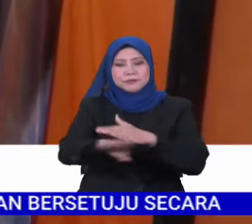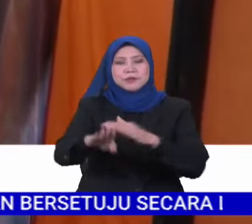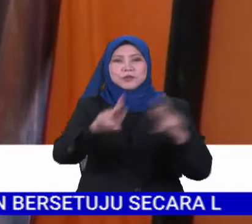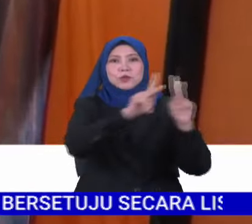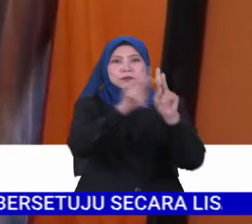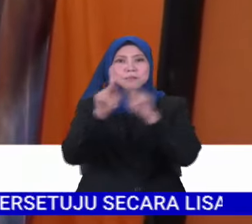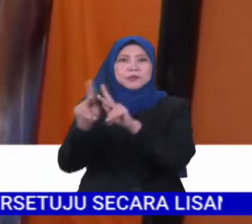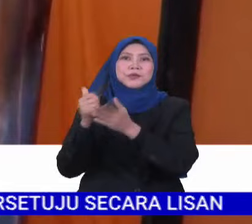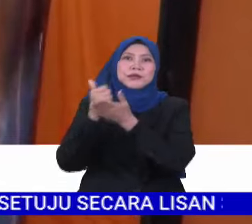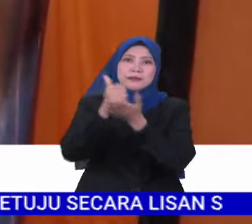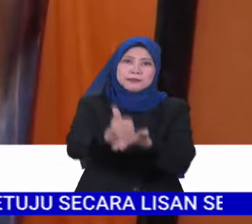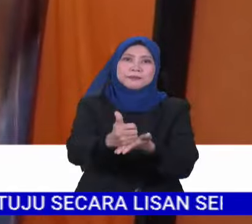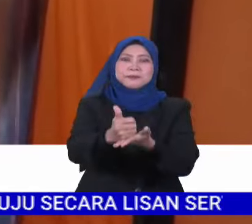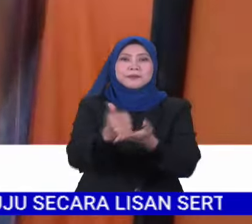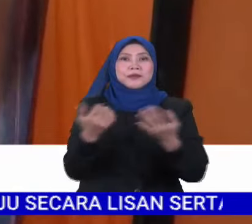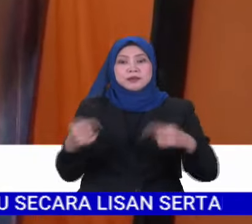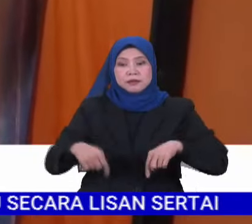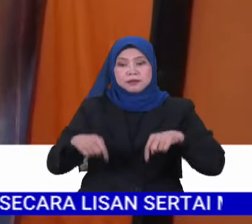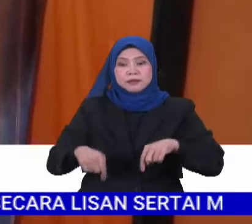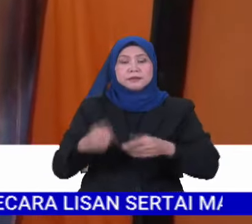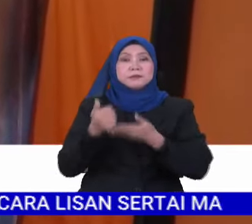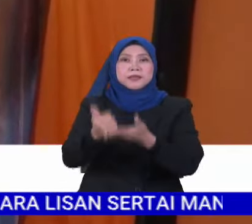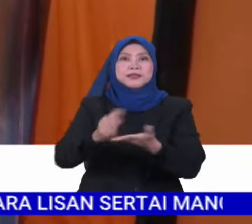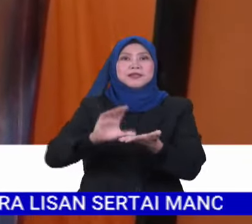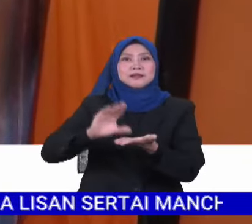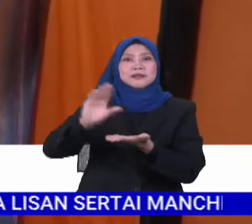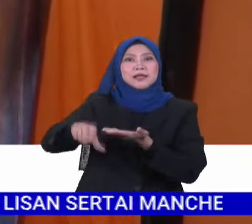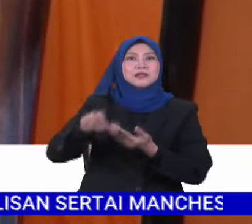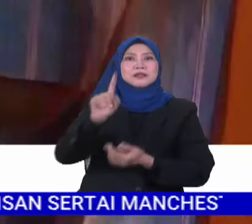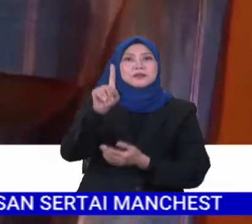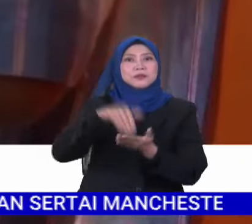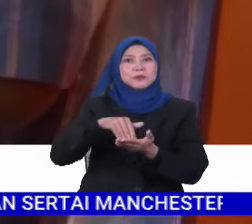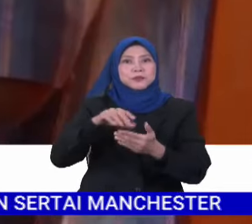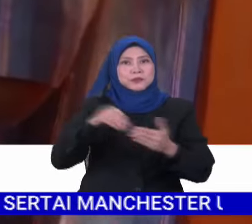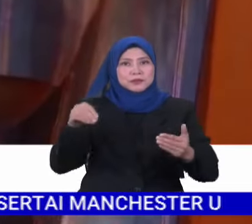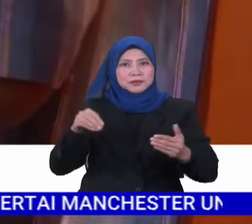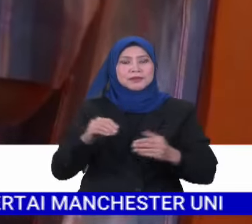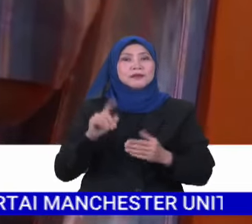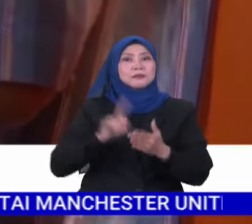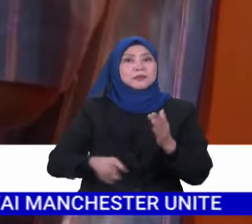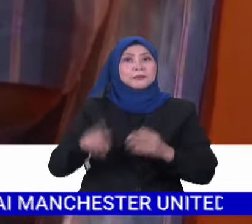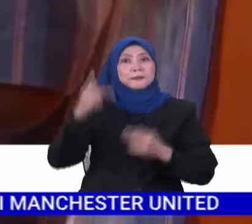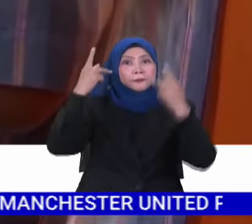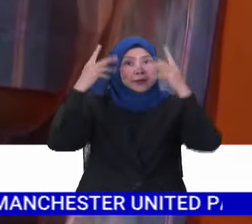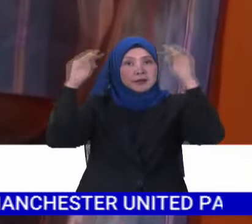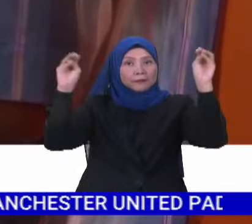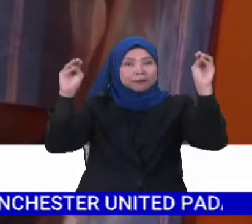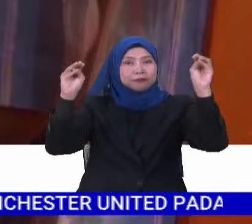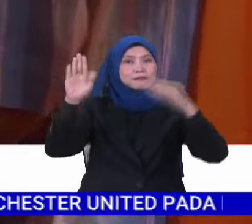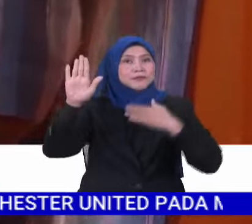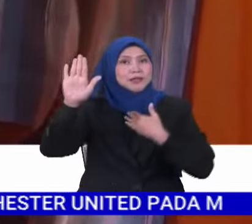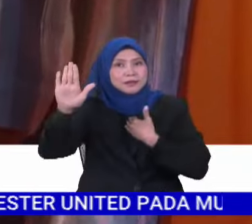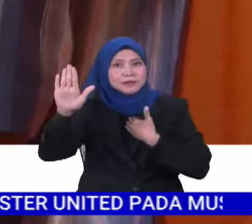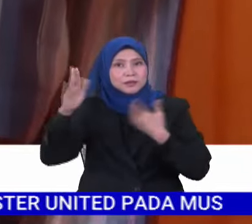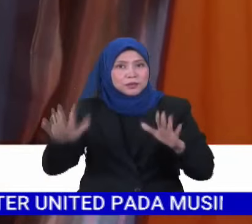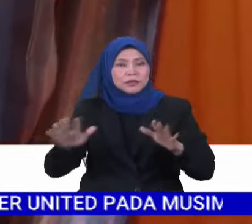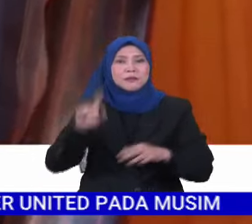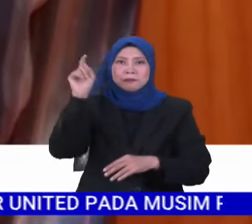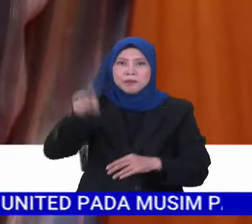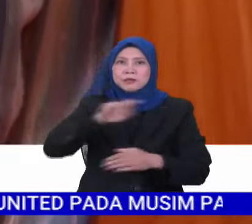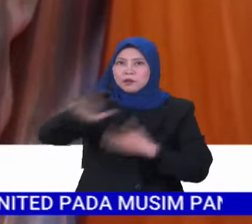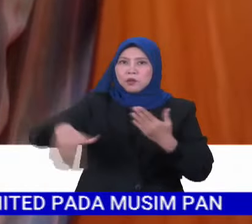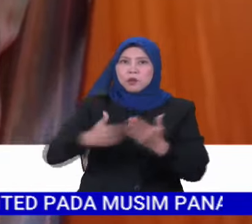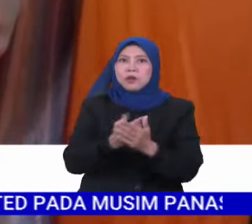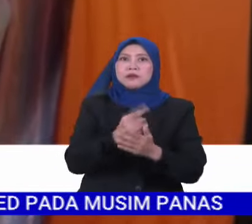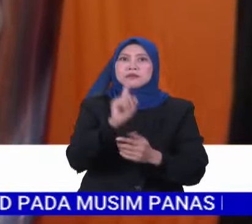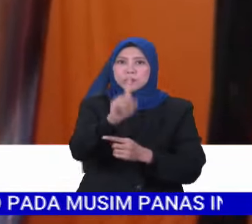kampung mobil bantuan hal ini kita bagi bentuk uang tunai sibuk apa yang dijanjikan oleh ama bumper bentry bagi pada semua